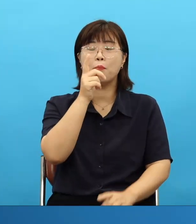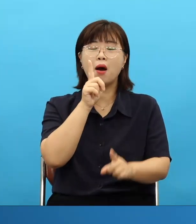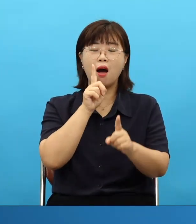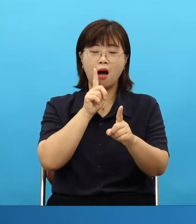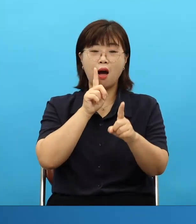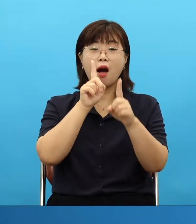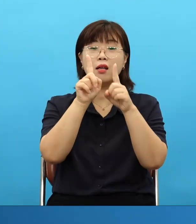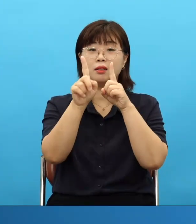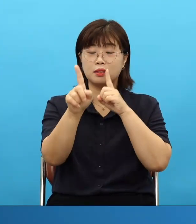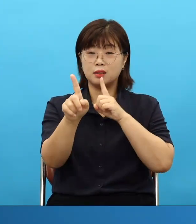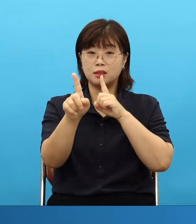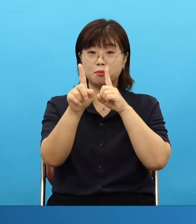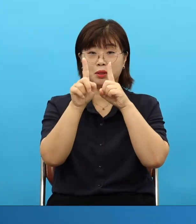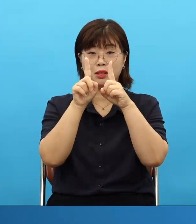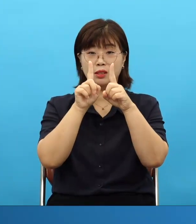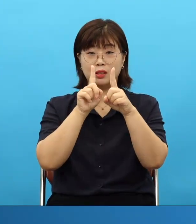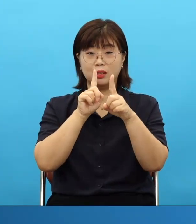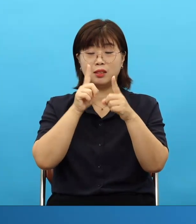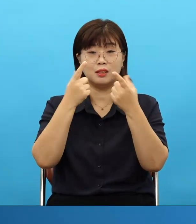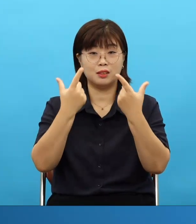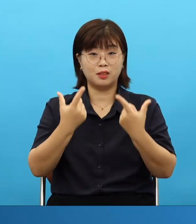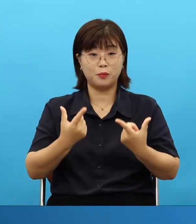생명의 말씀이